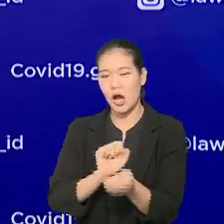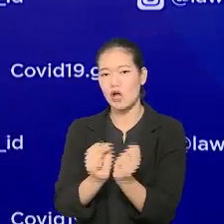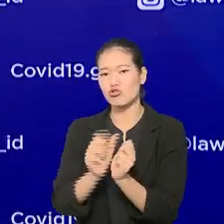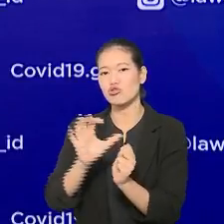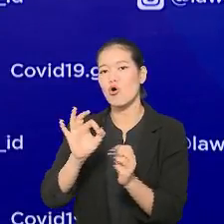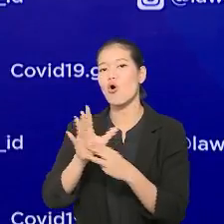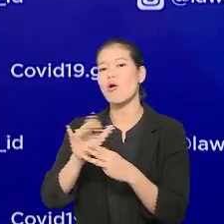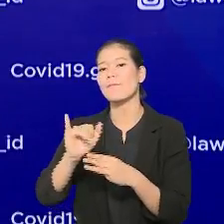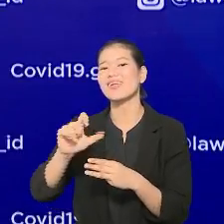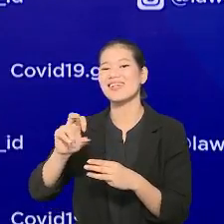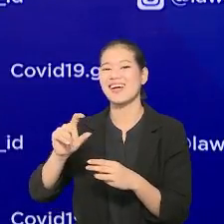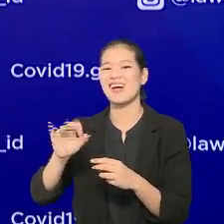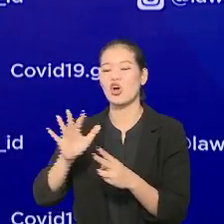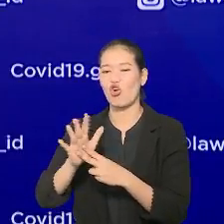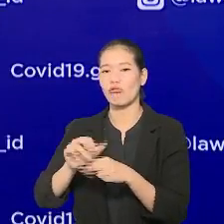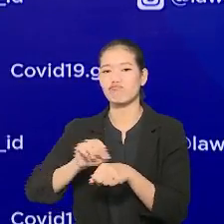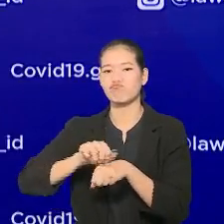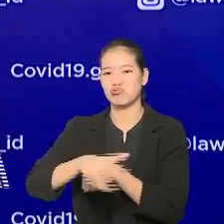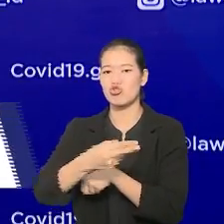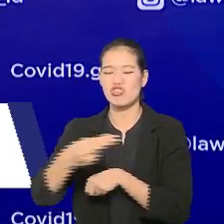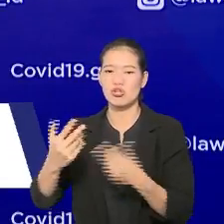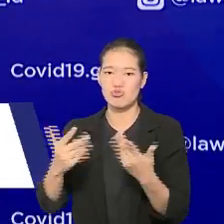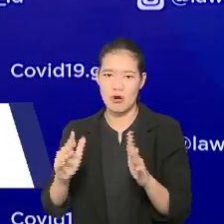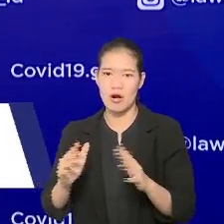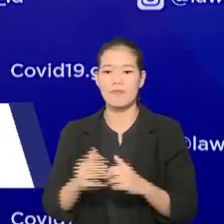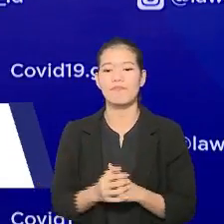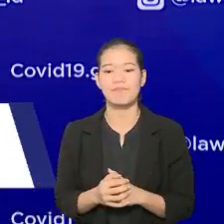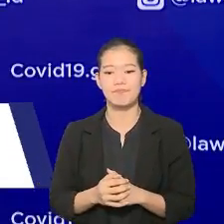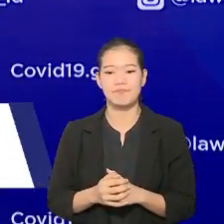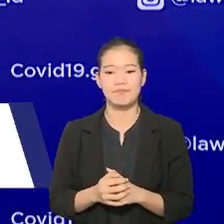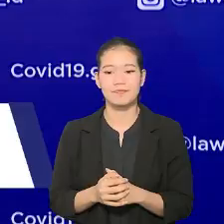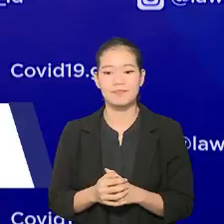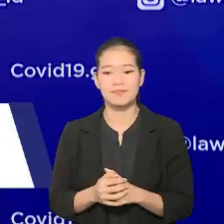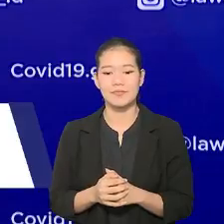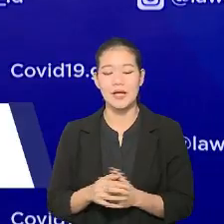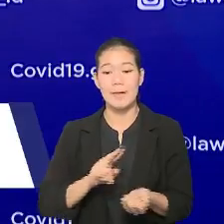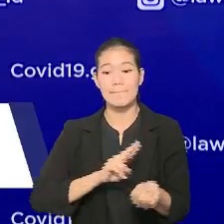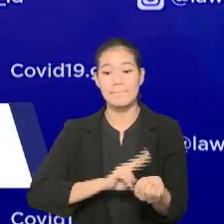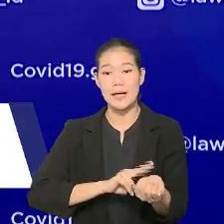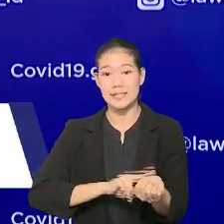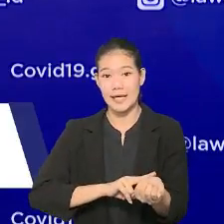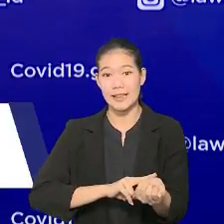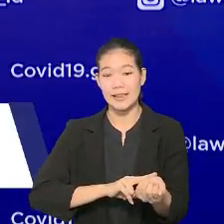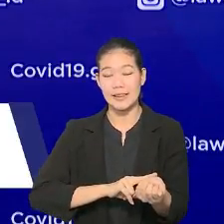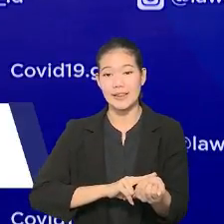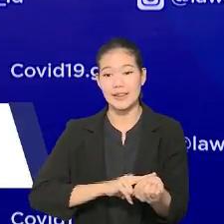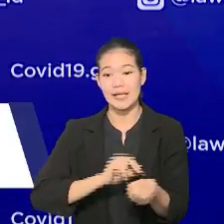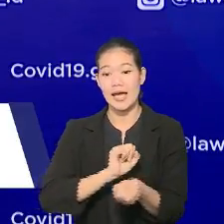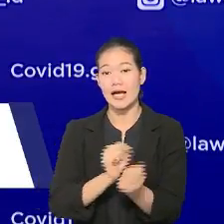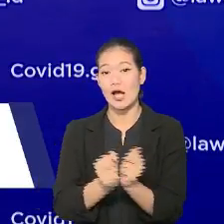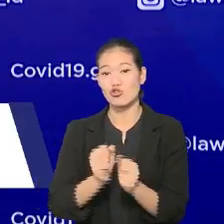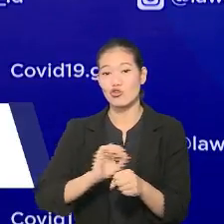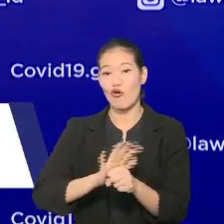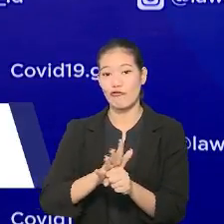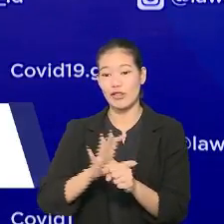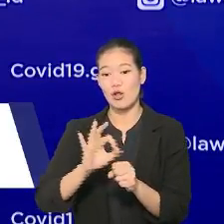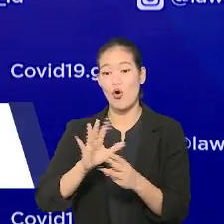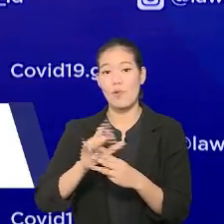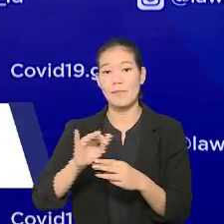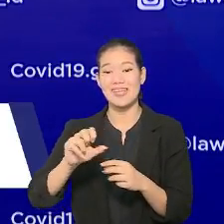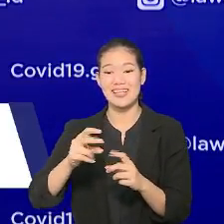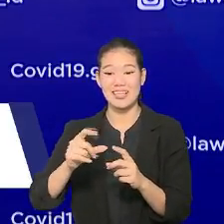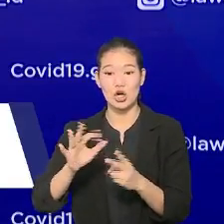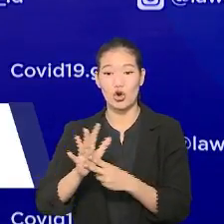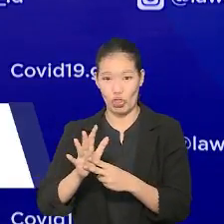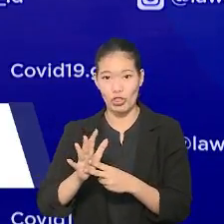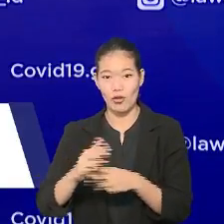Omikron yang masuk ke Indonesia. Adapun pasien dengan kasus konfirmasi Omikron telah